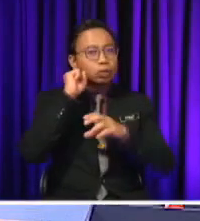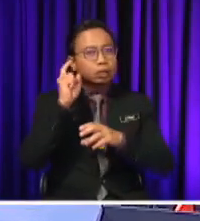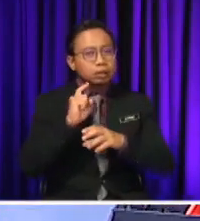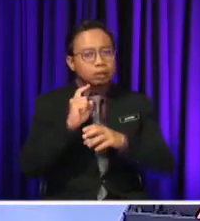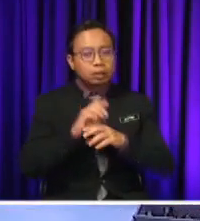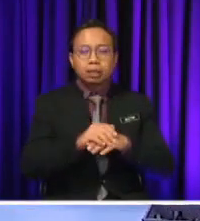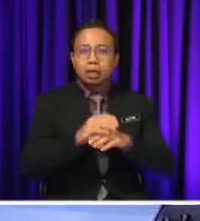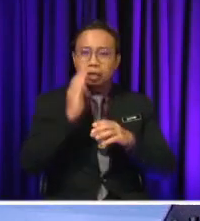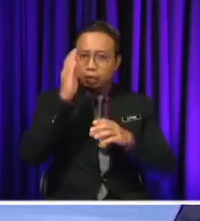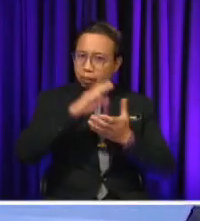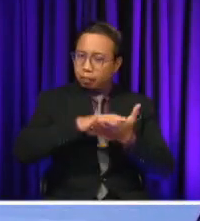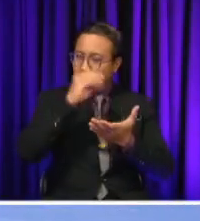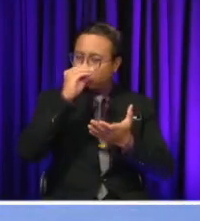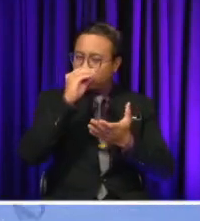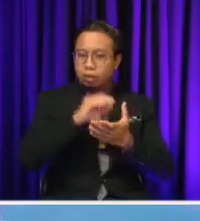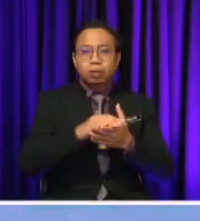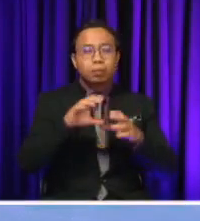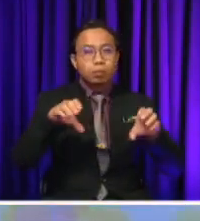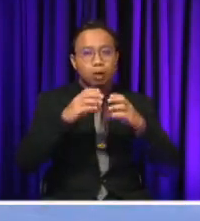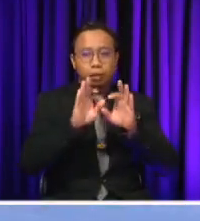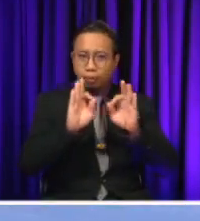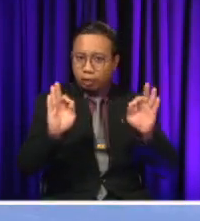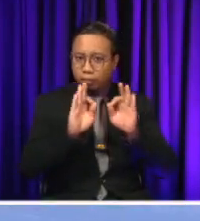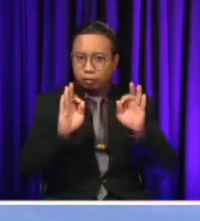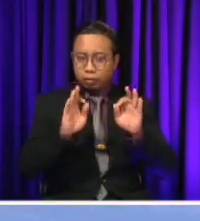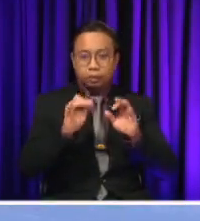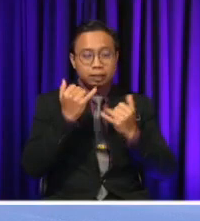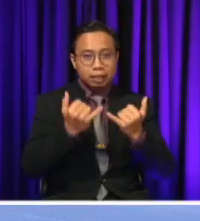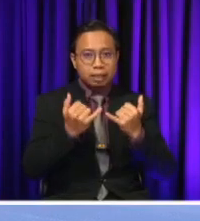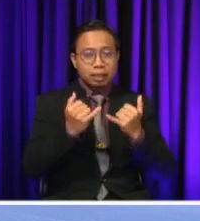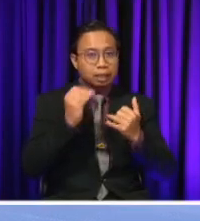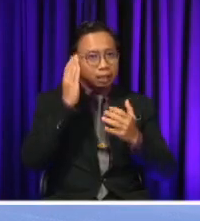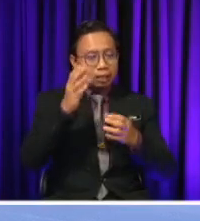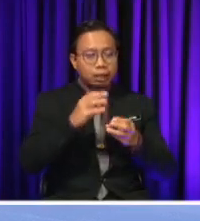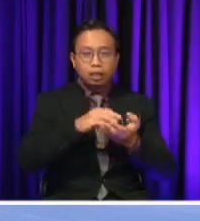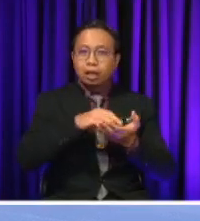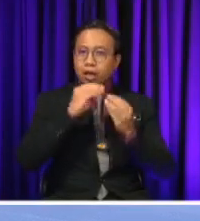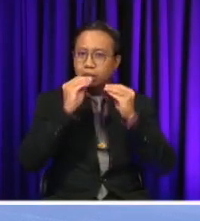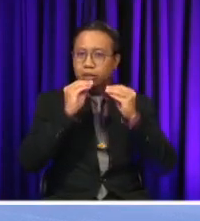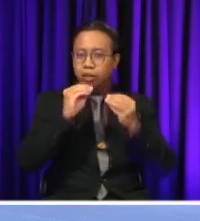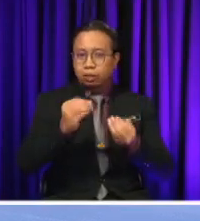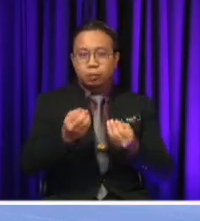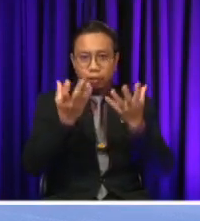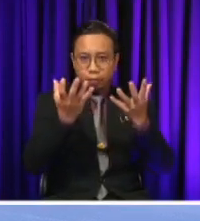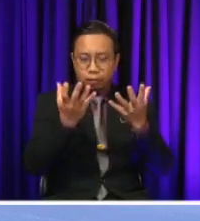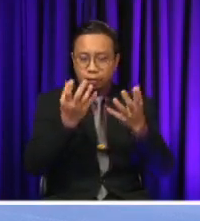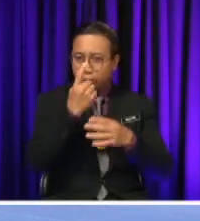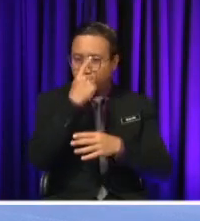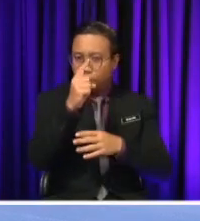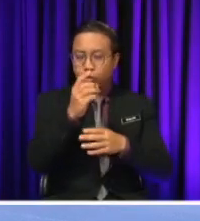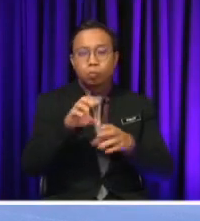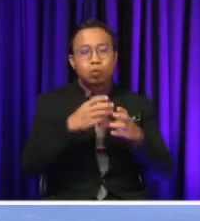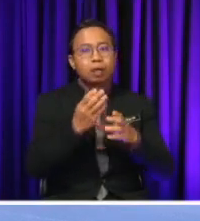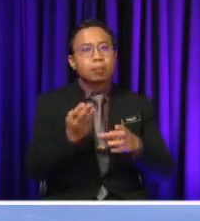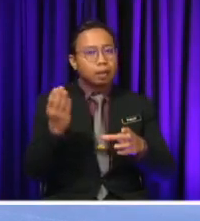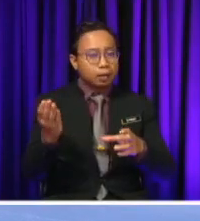untuk membuat perabot tapi kali ini saya gunakan untuk sebuah produk yang ingin kita